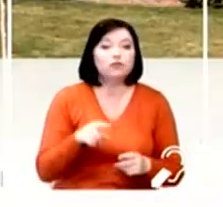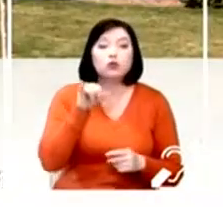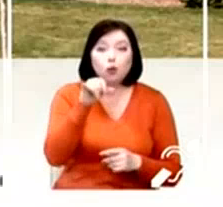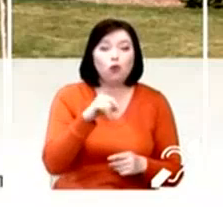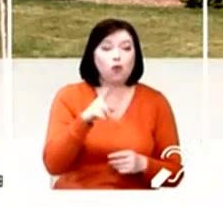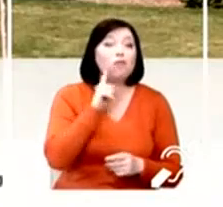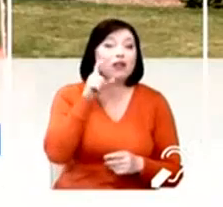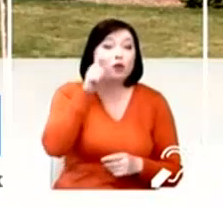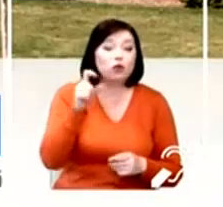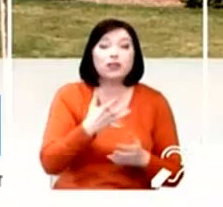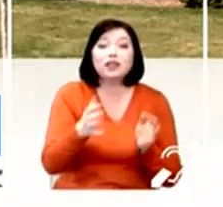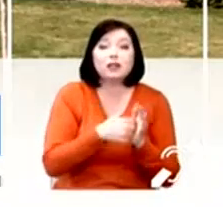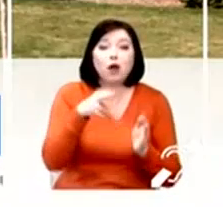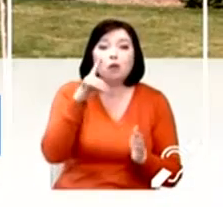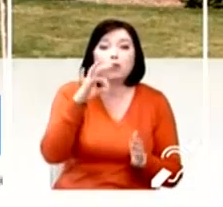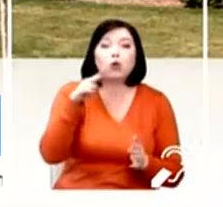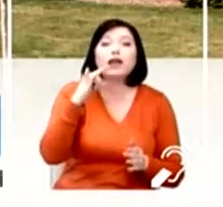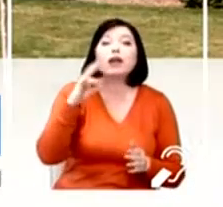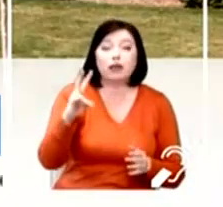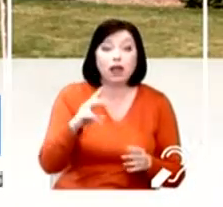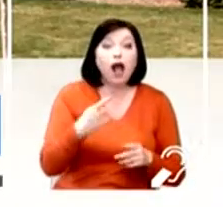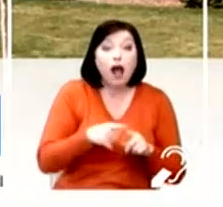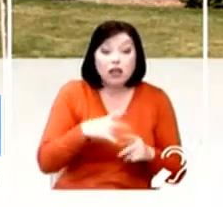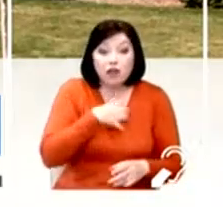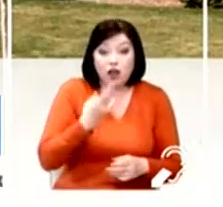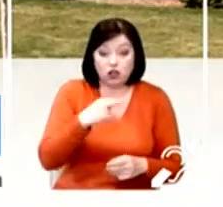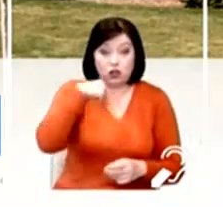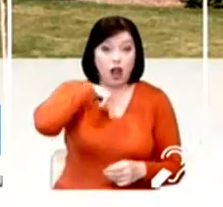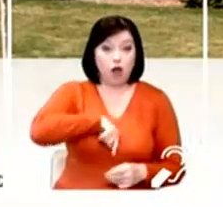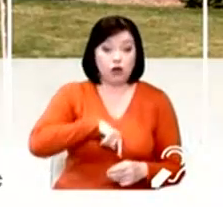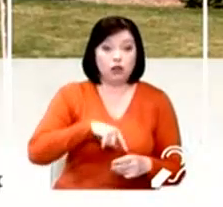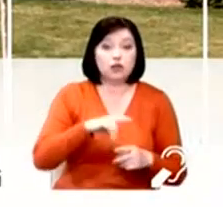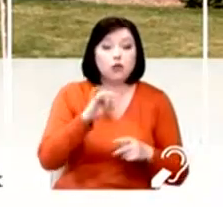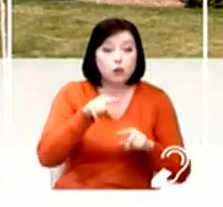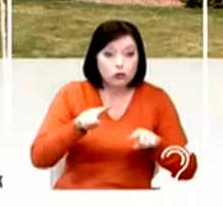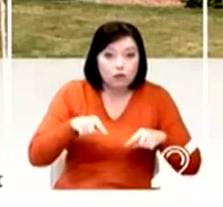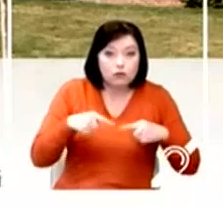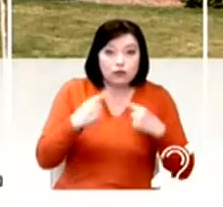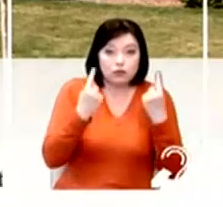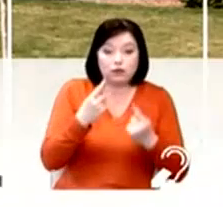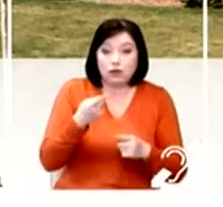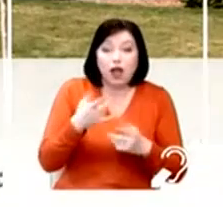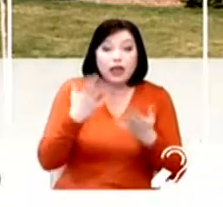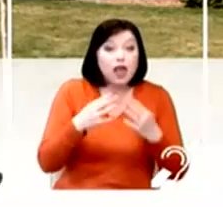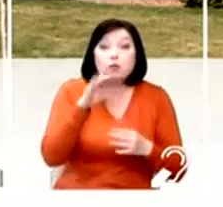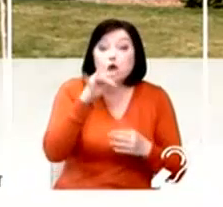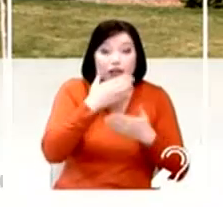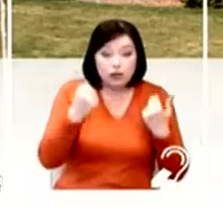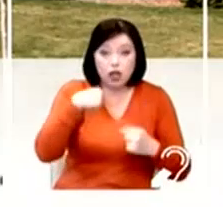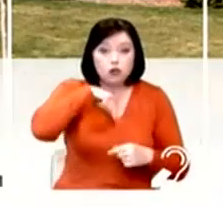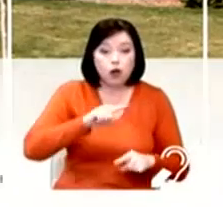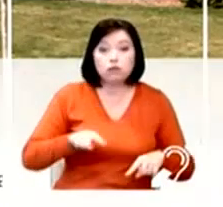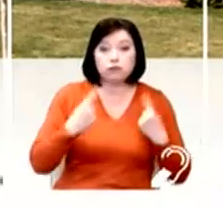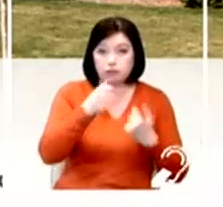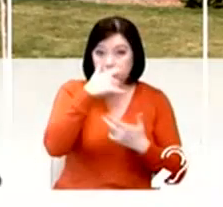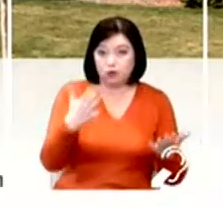proteinele. Proteinele astea e baza constructivă, din ce se construiește organismul, din ce se formează. Deci o sursă foarte bună de proteine, mai ales în